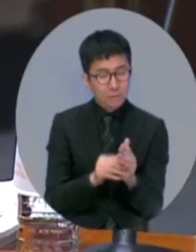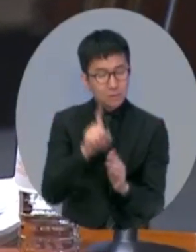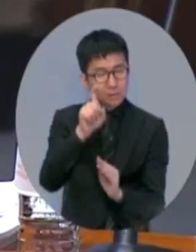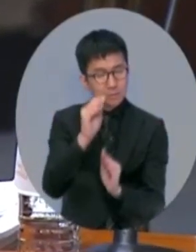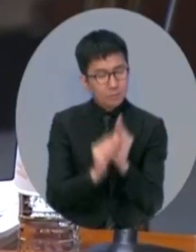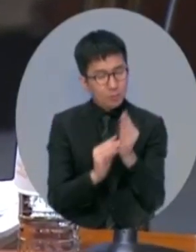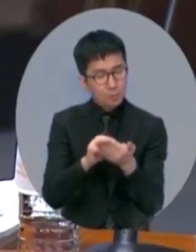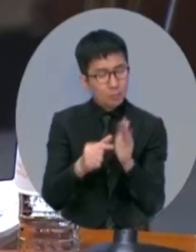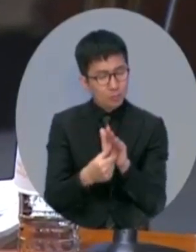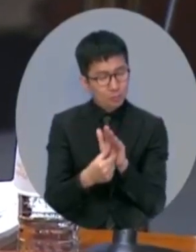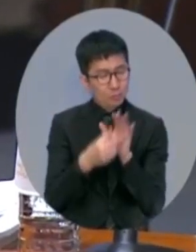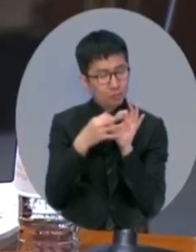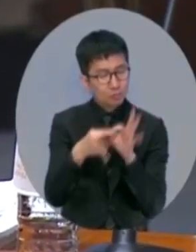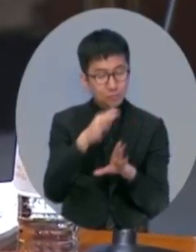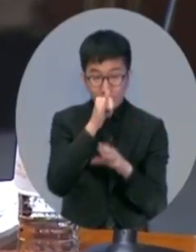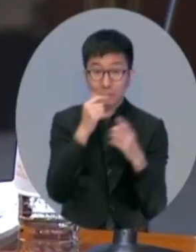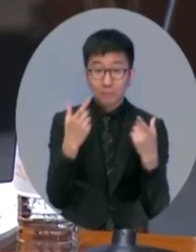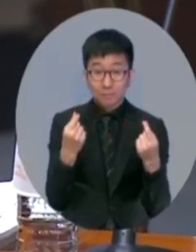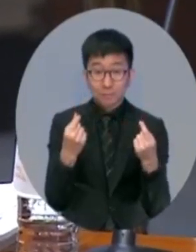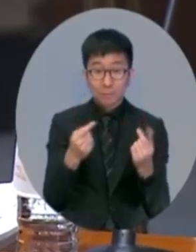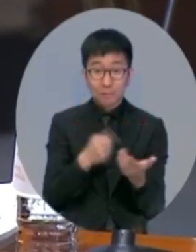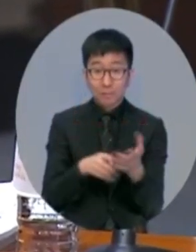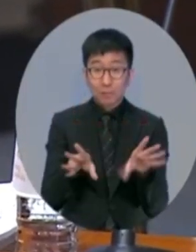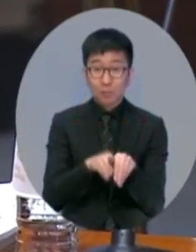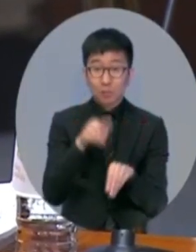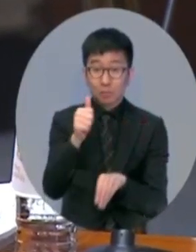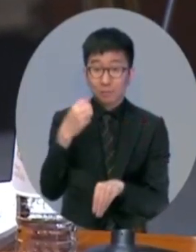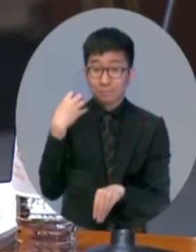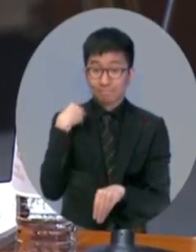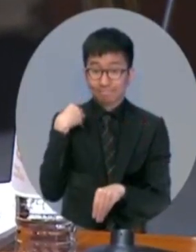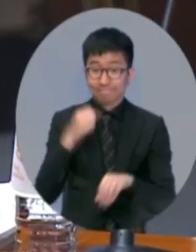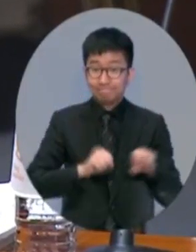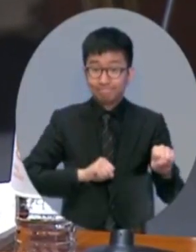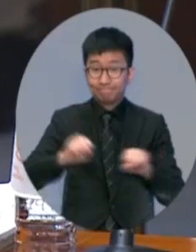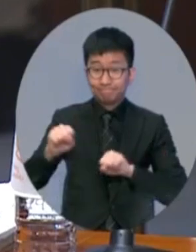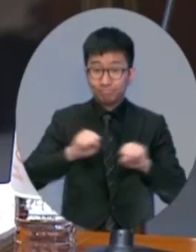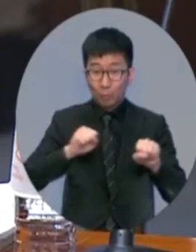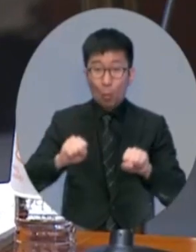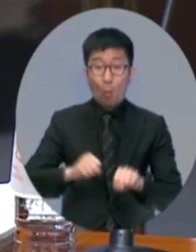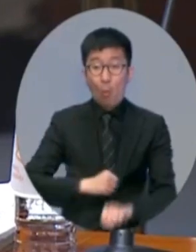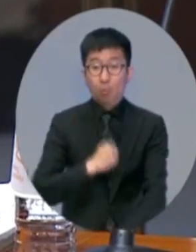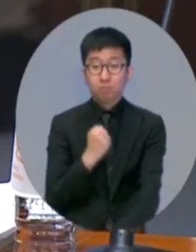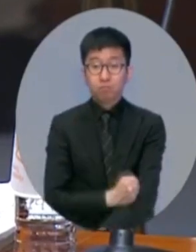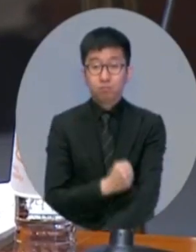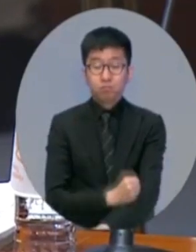뭐 총리께서 진두지휘해서 빅픽처를 그리는 것은 좋은데,